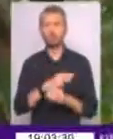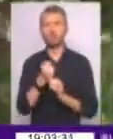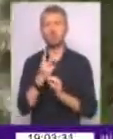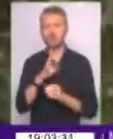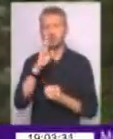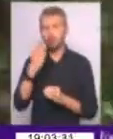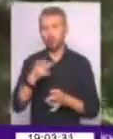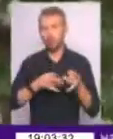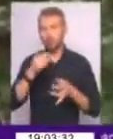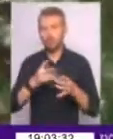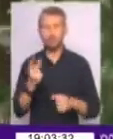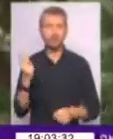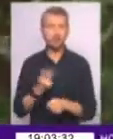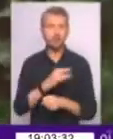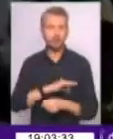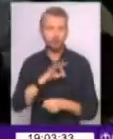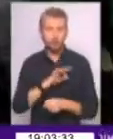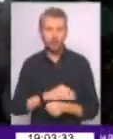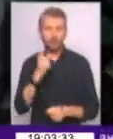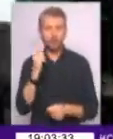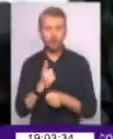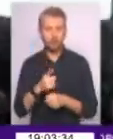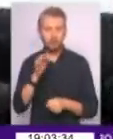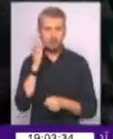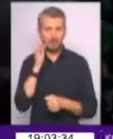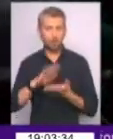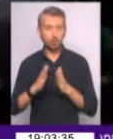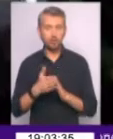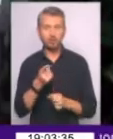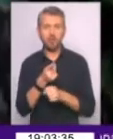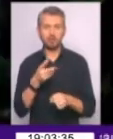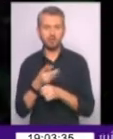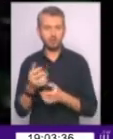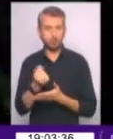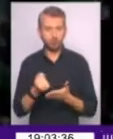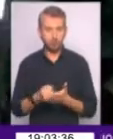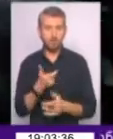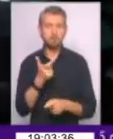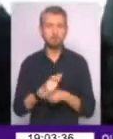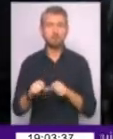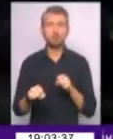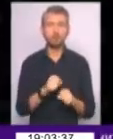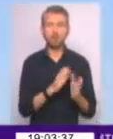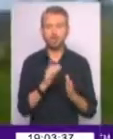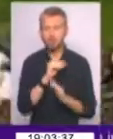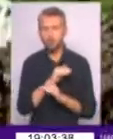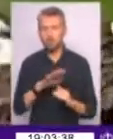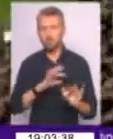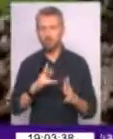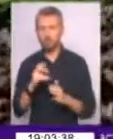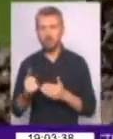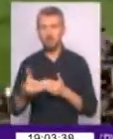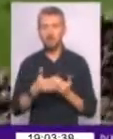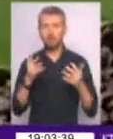ворожих обстрілів. Двічі бойовики застосовували заборонене мінськими угодами артилерійське озброєння. Більшість порушень режиму тиші відбулось на